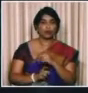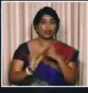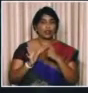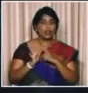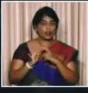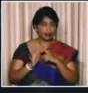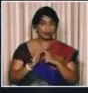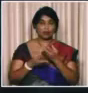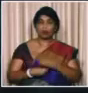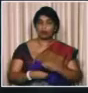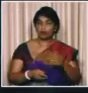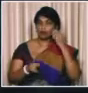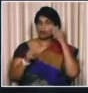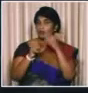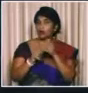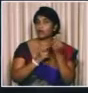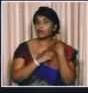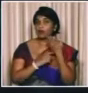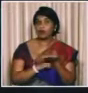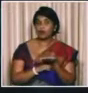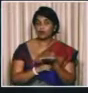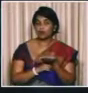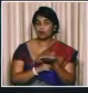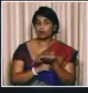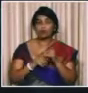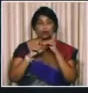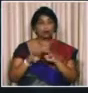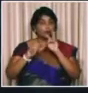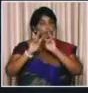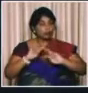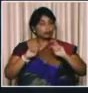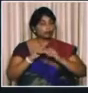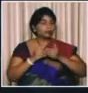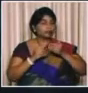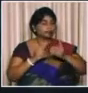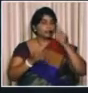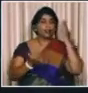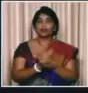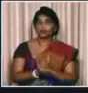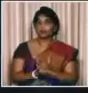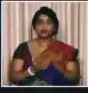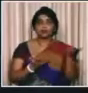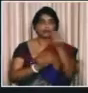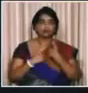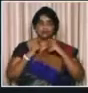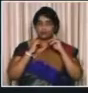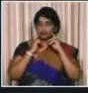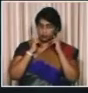එක්නලිගොඩ අර්ථදාහන් කිරීම පිටපස්සේ ඉන්නේ කවුද? ඒ පරීක්ෂණ කොච්චර දුර ගියාද කොතනින්ද නතරුනේ කියන්නේ අපි කවුරුත්